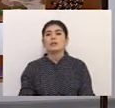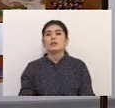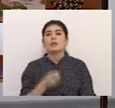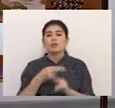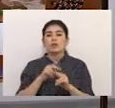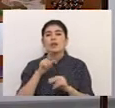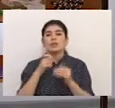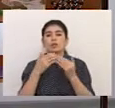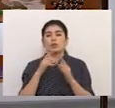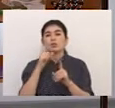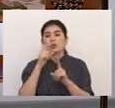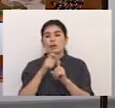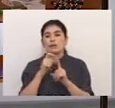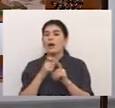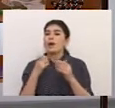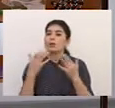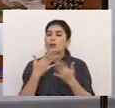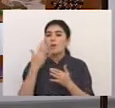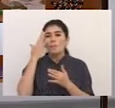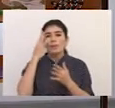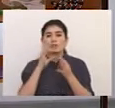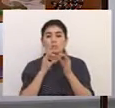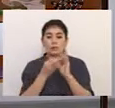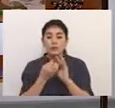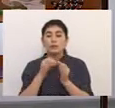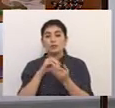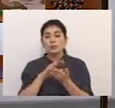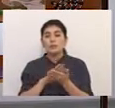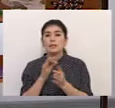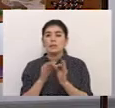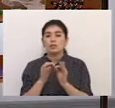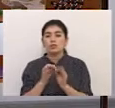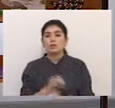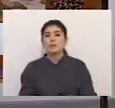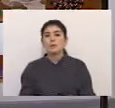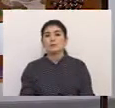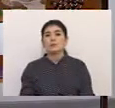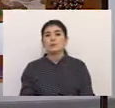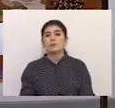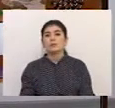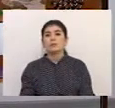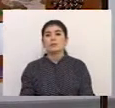ushbu kirish so'zlarimizning qanday ma'no ifodalayotganligini tekshirib ko'raylik.